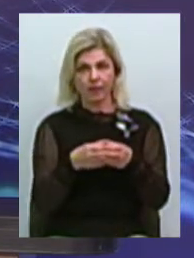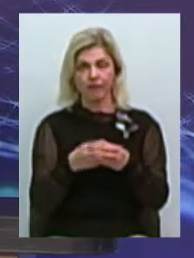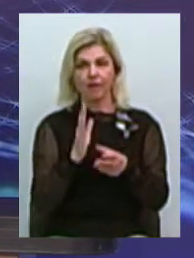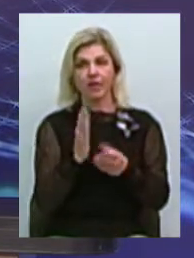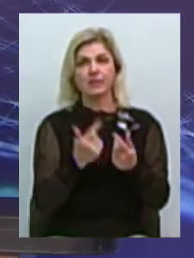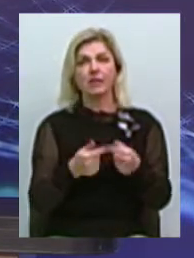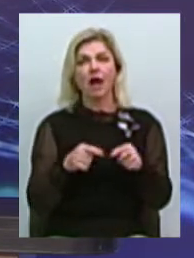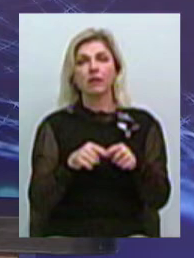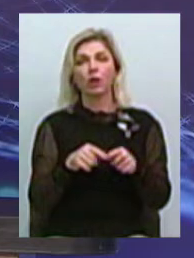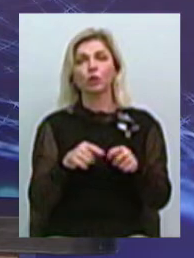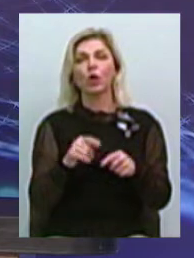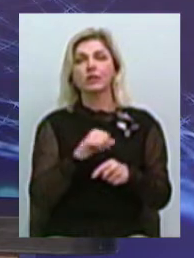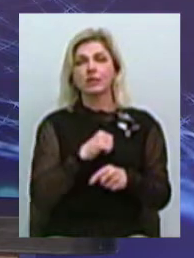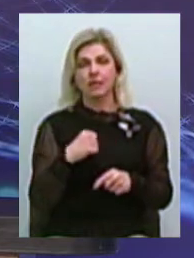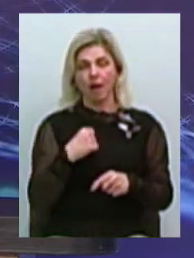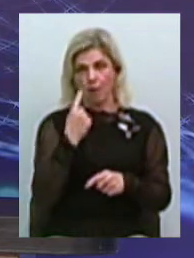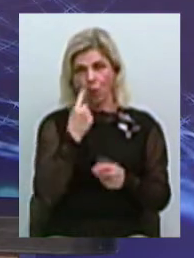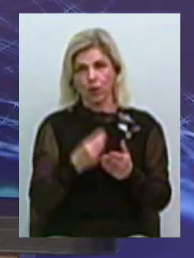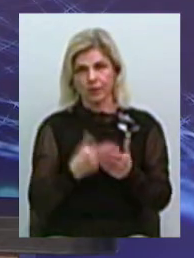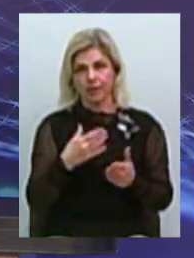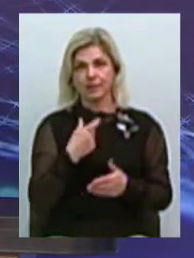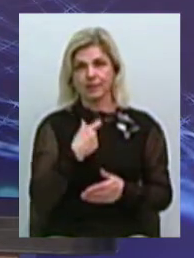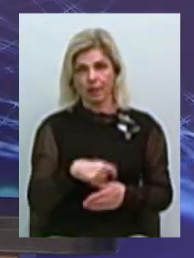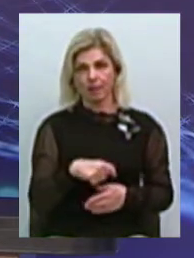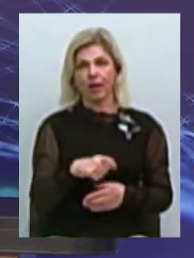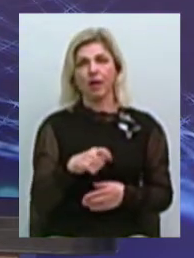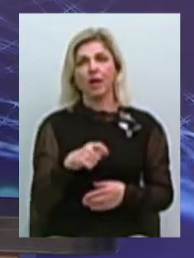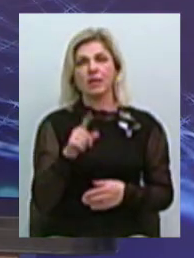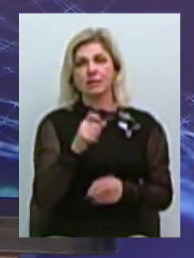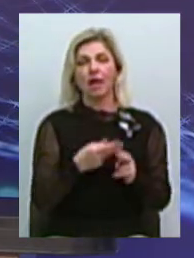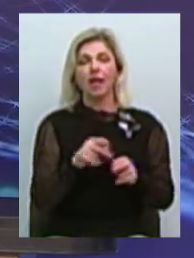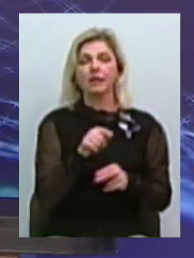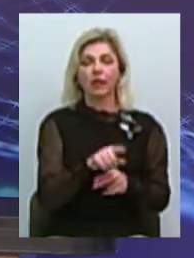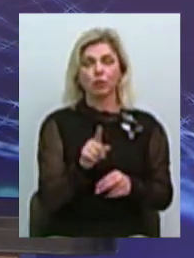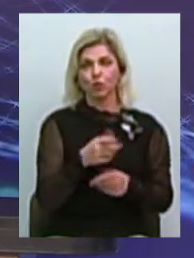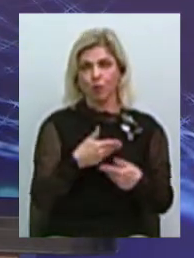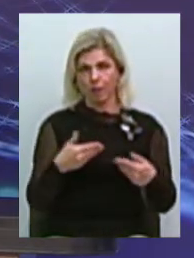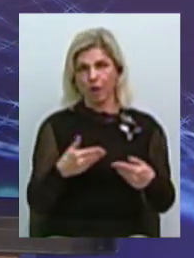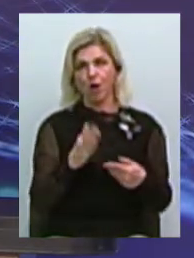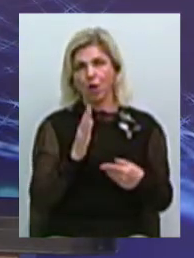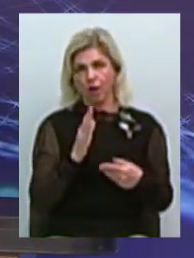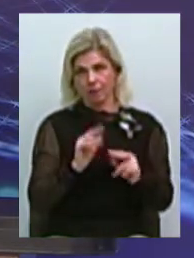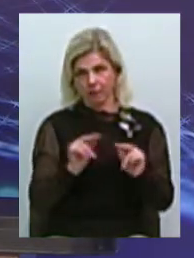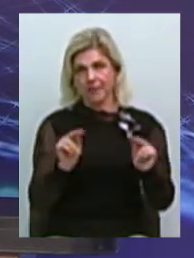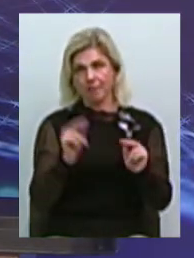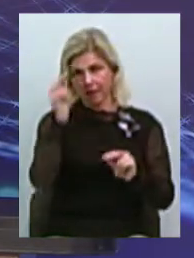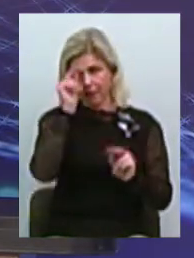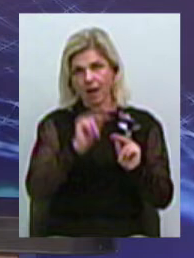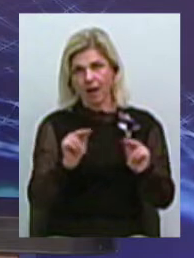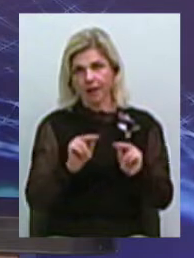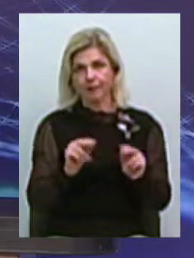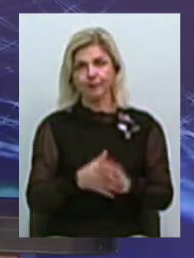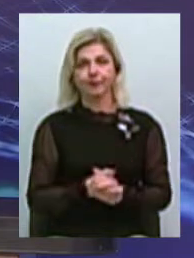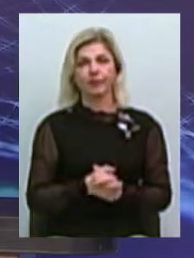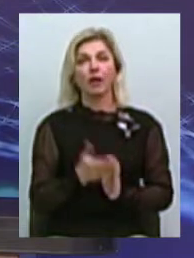закладу, він самооцінив себе відповідно за тим, що ми сьогодні доводимо на семінарі. Тобто семінар, ви